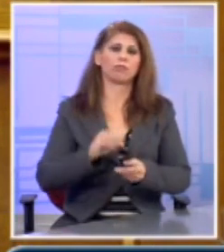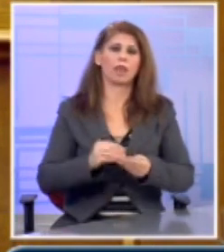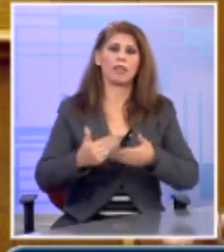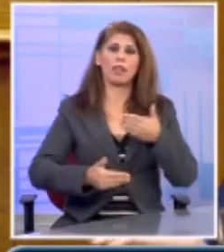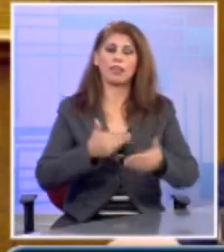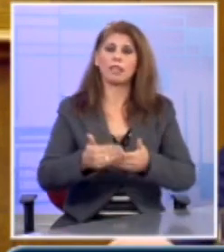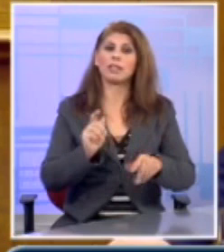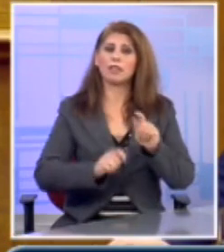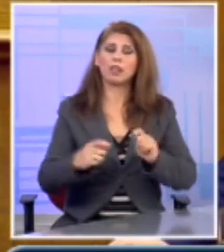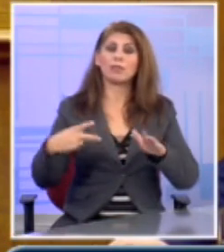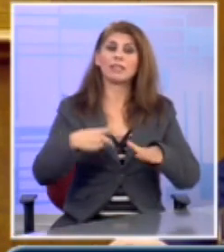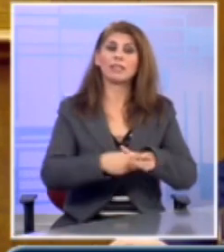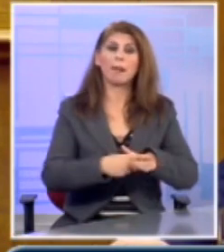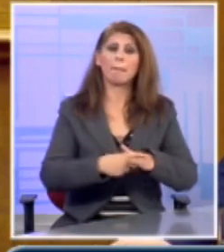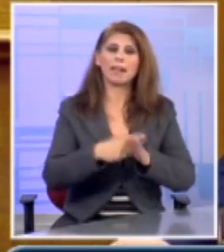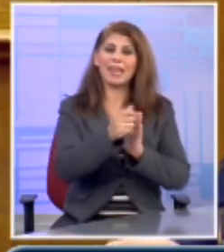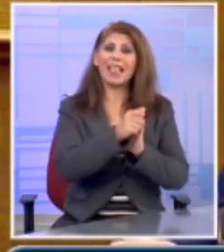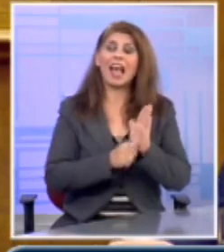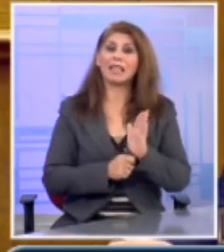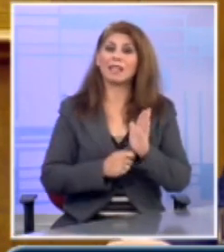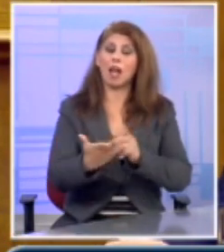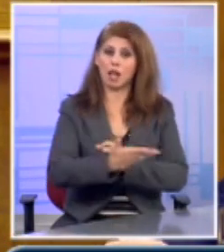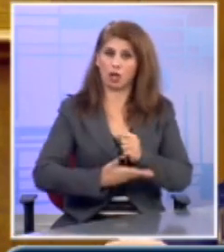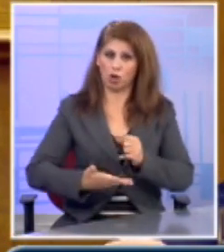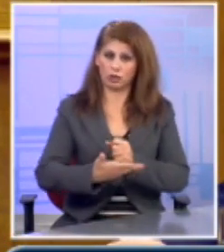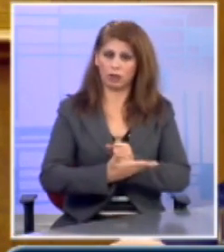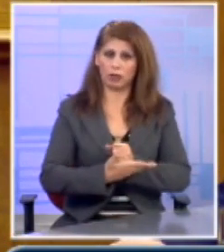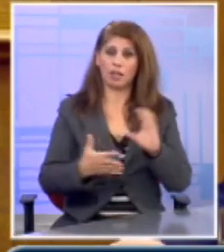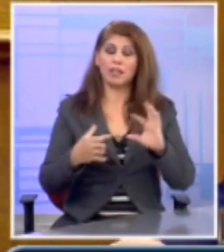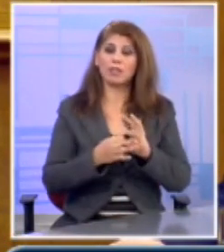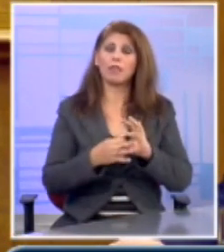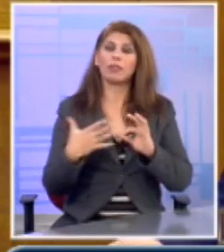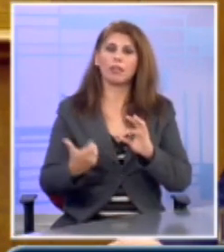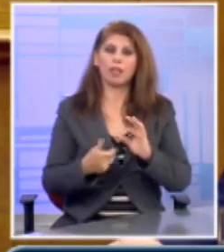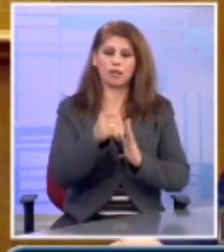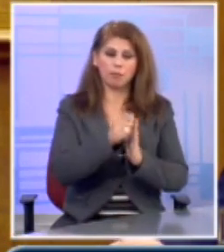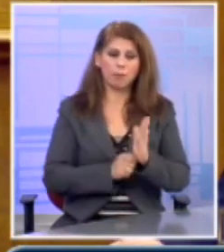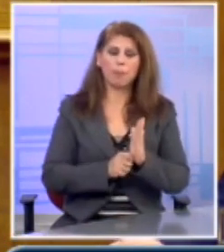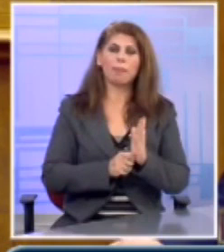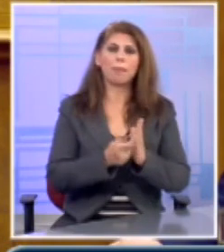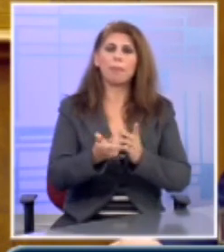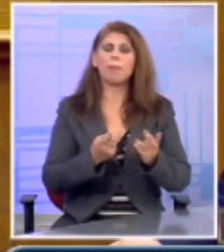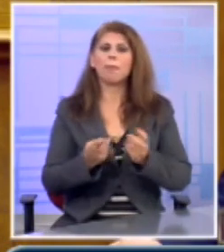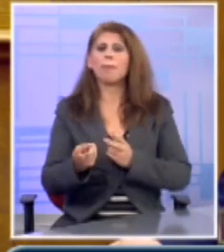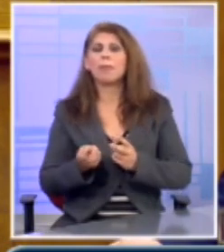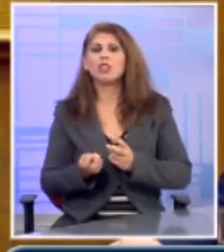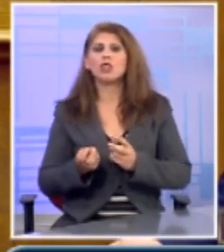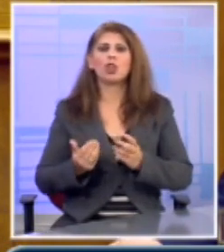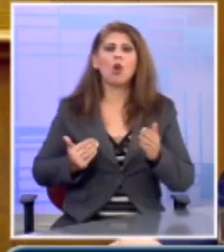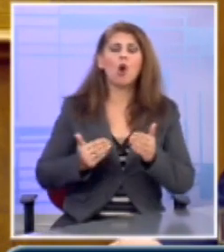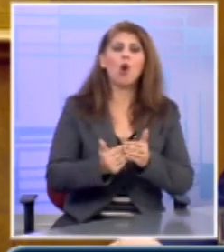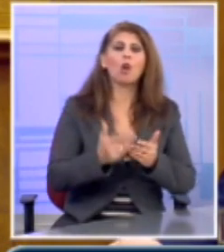διαδικασία θέσπισης της τραπεζικής κάρτας του αγρότη, θα συνδεθεί και θα έχει ως πιστωτικό όριο τις ενισχύσεις του κάθε